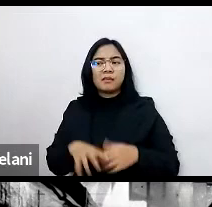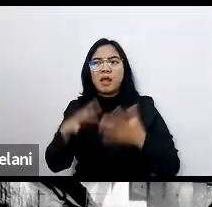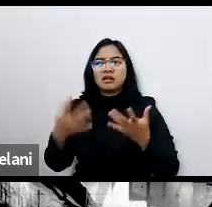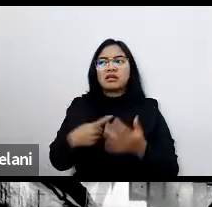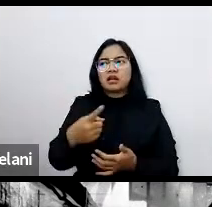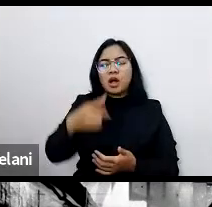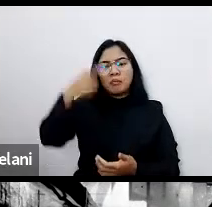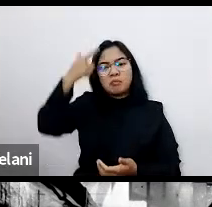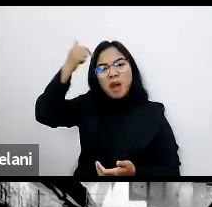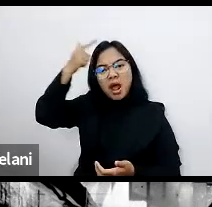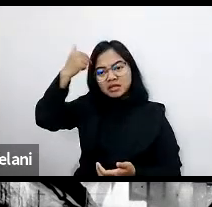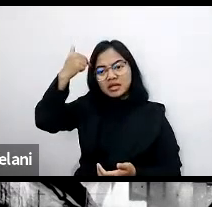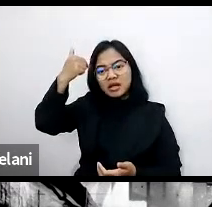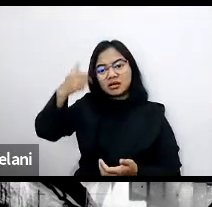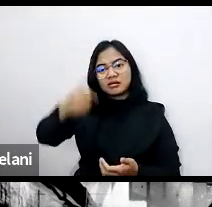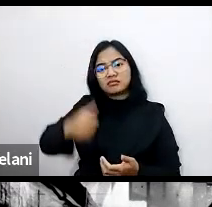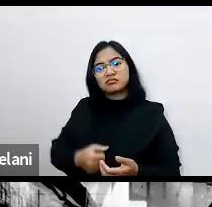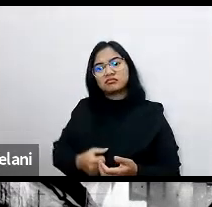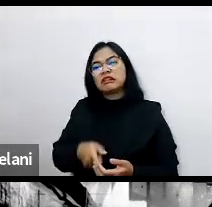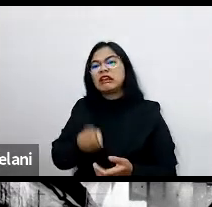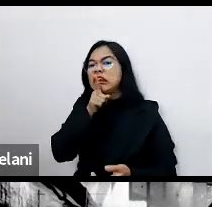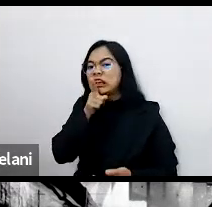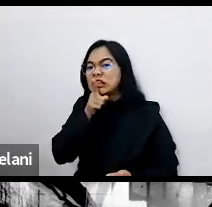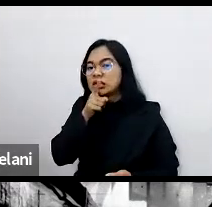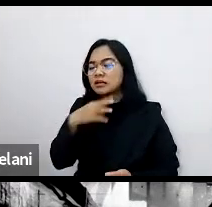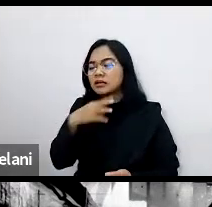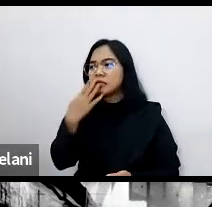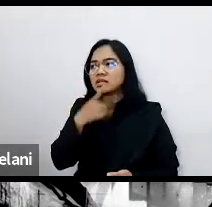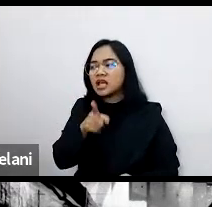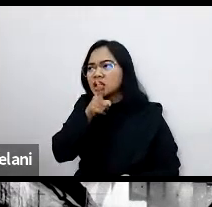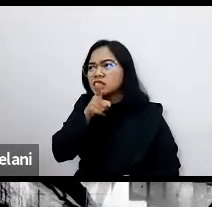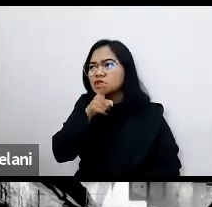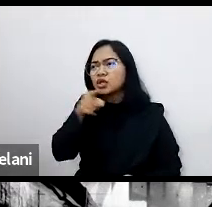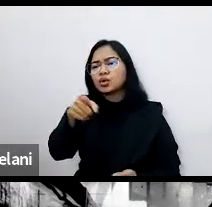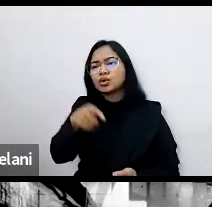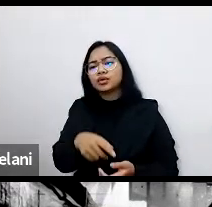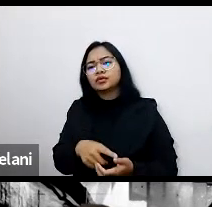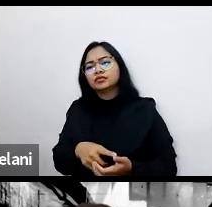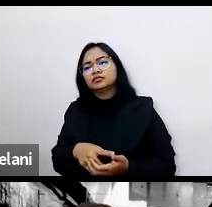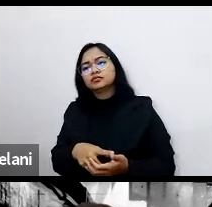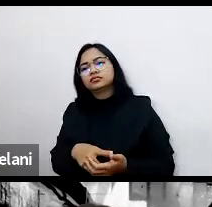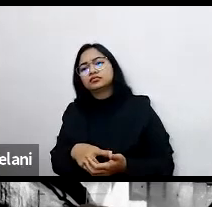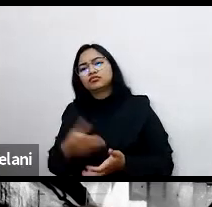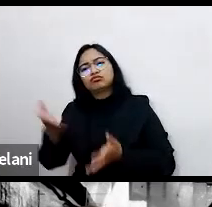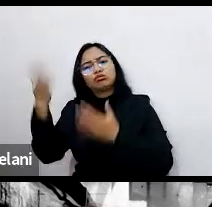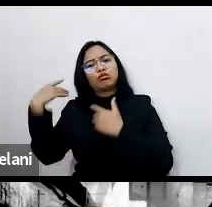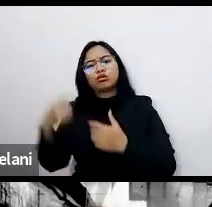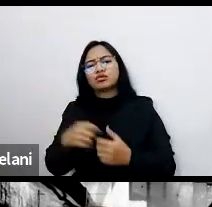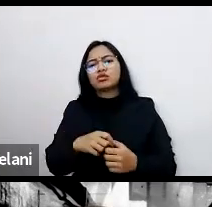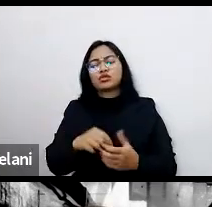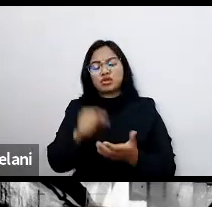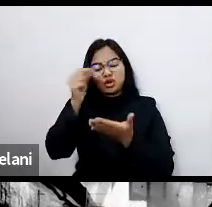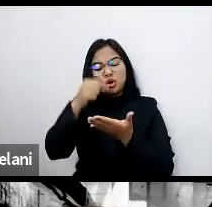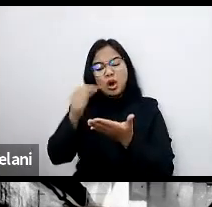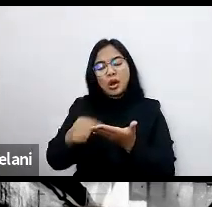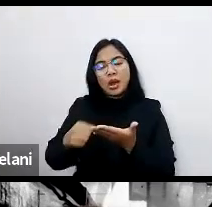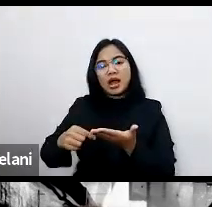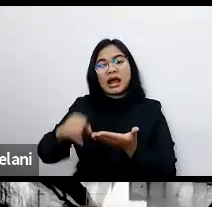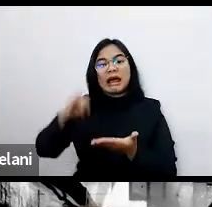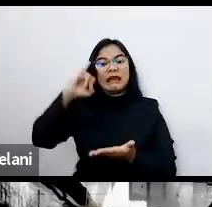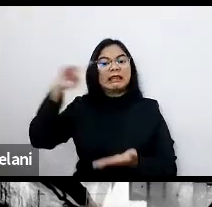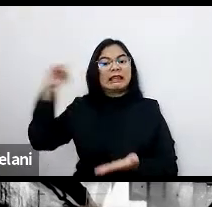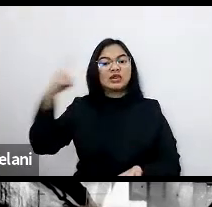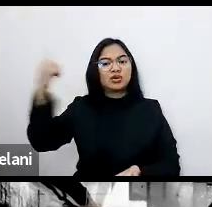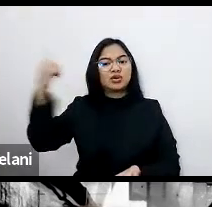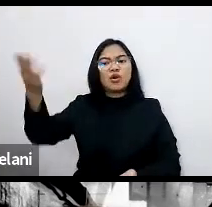yang generasi saya ya, sekolah internasional itu juga sesuatu yang tidak banyak bisa dijangkau oleh generasi-generasi